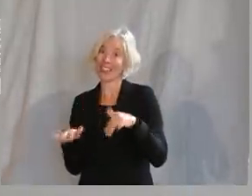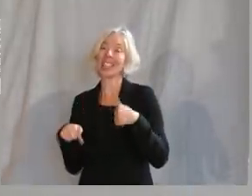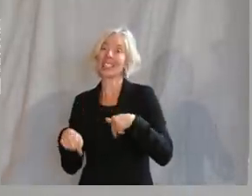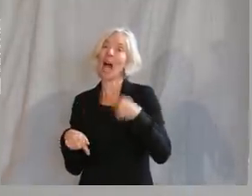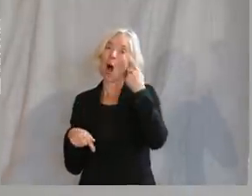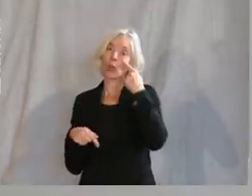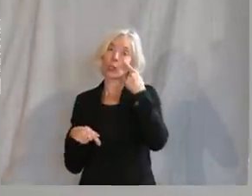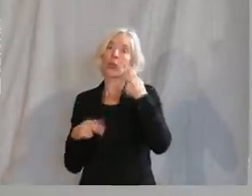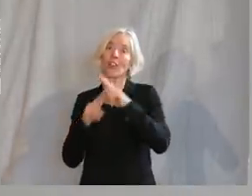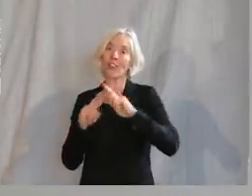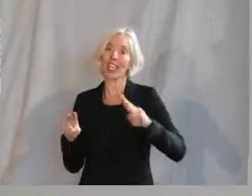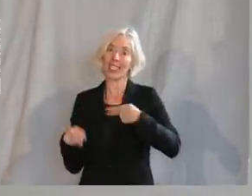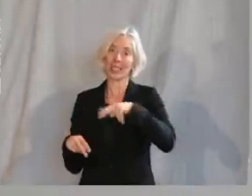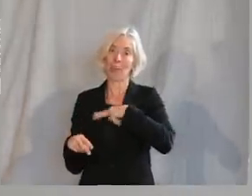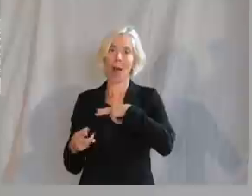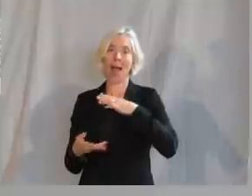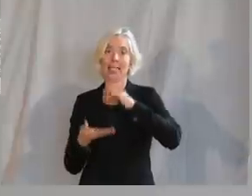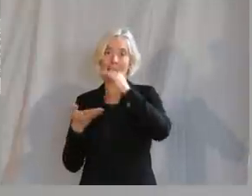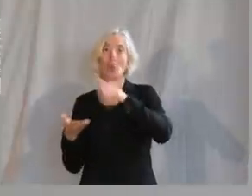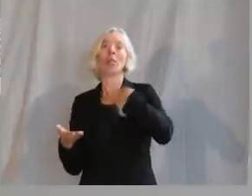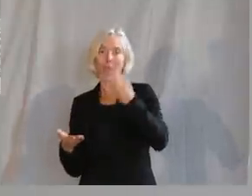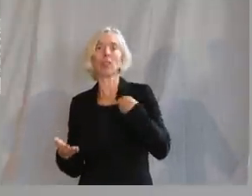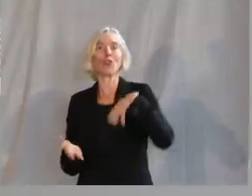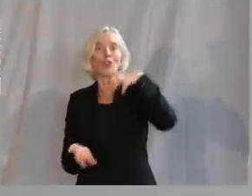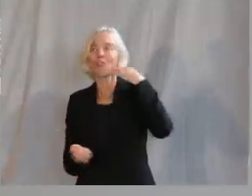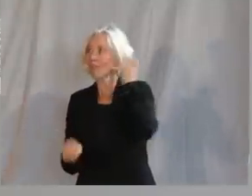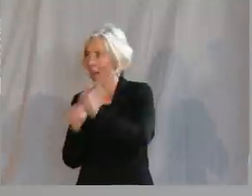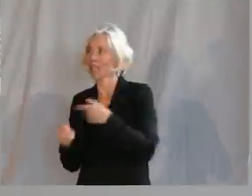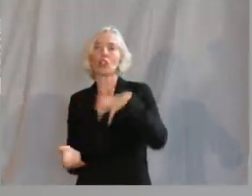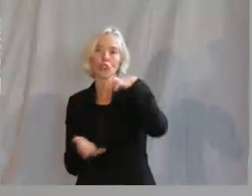dran. Okay. Dann darf...